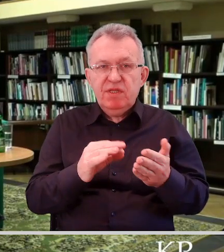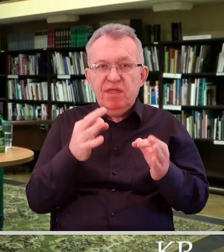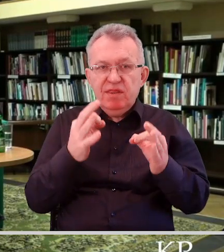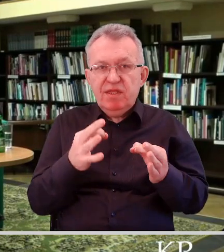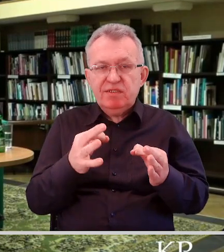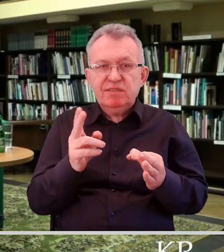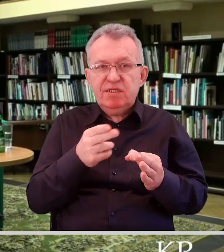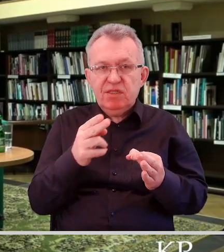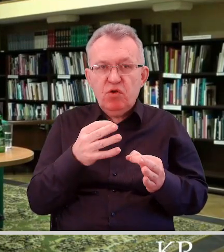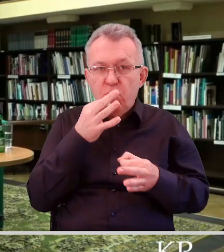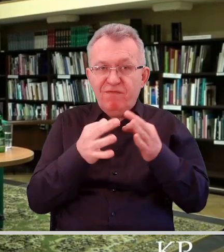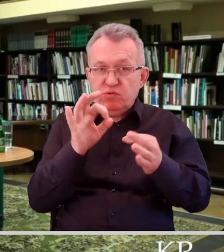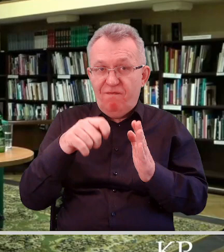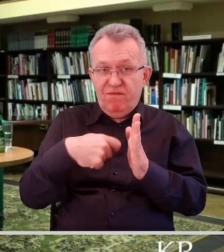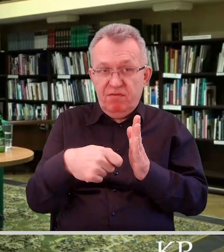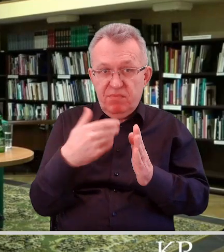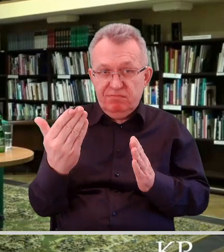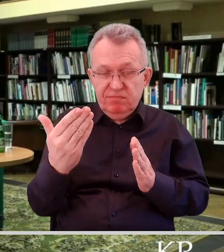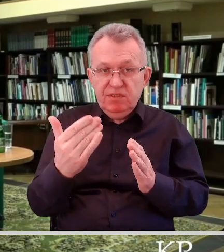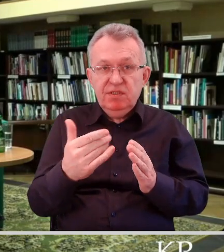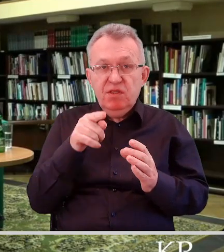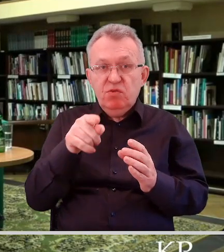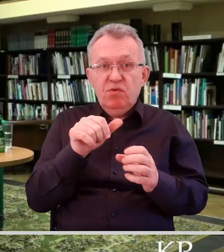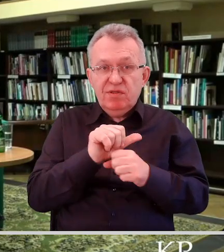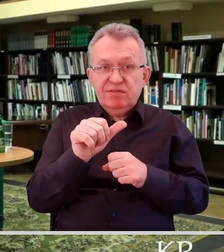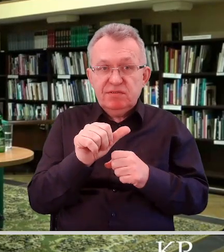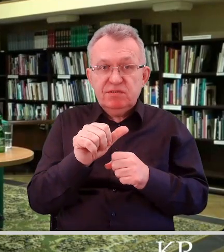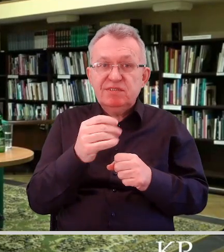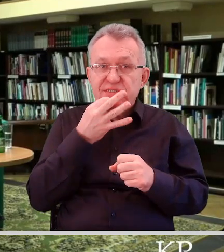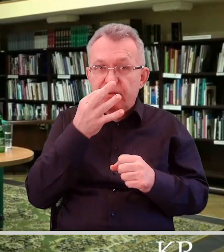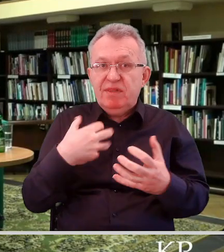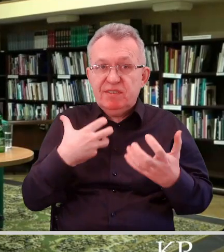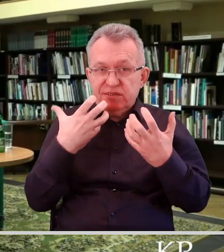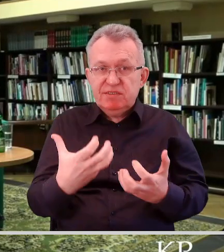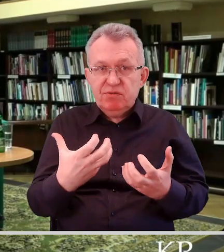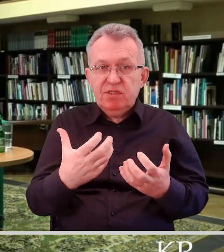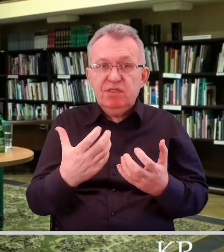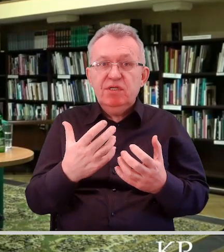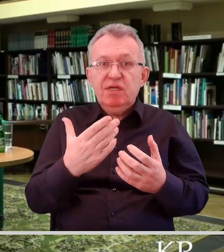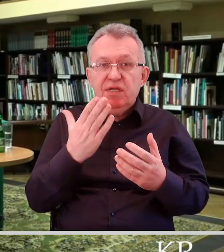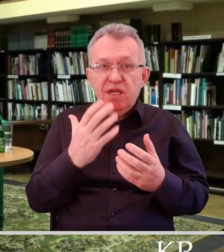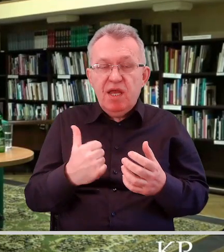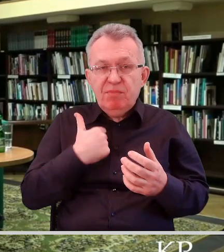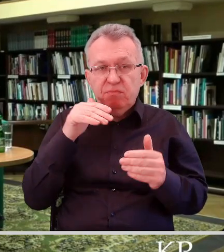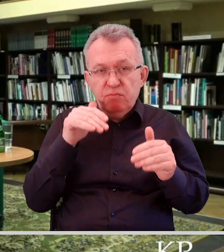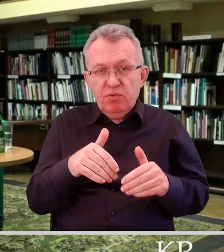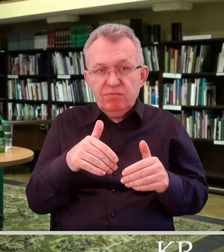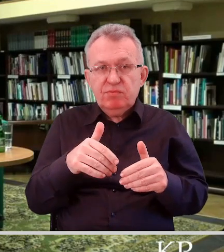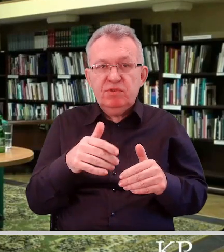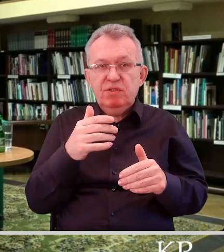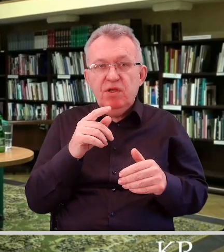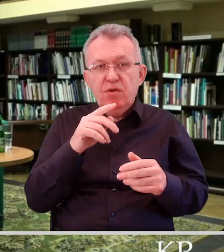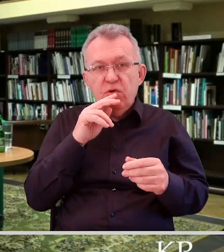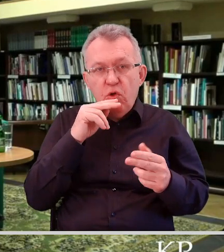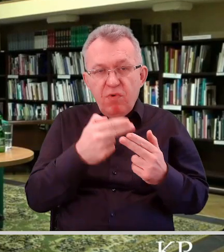kiedy opowiadasz o filmie, to tym bardziej jeszcze chcę cię o to dopytać, żebyśmy też mieli tutaj miały taką